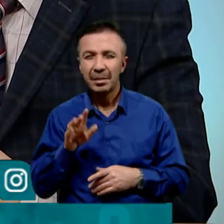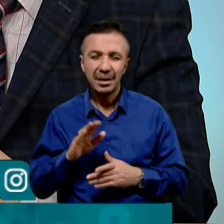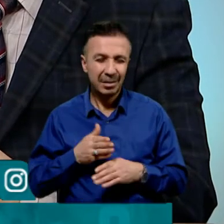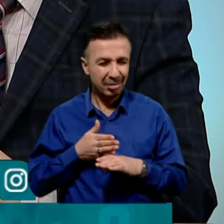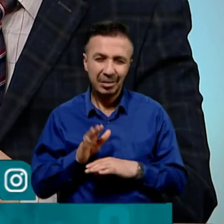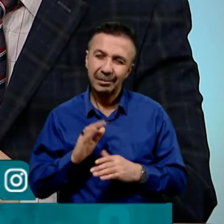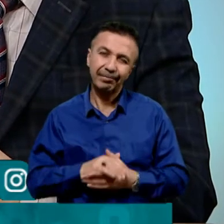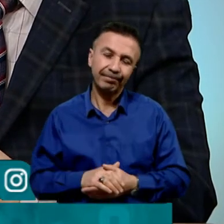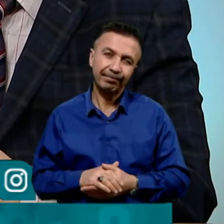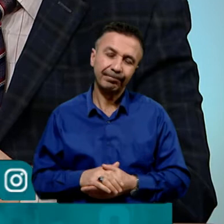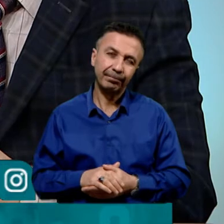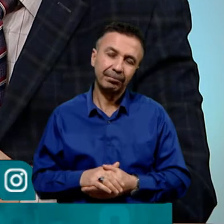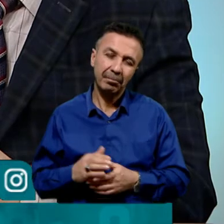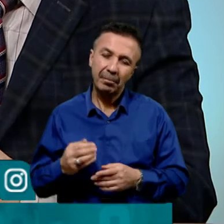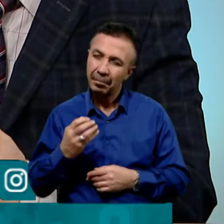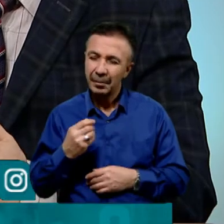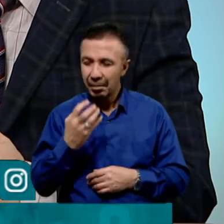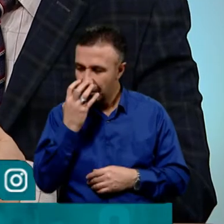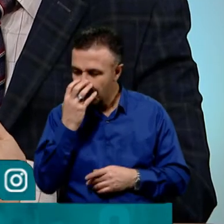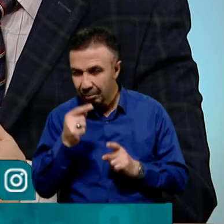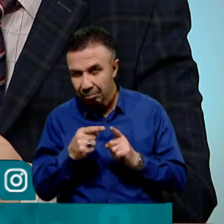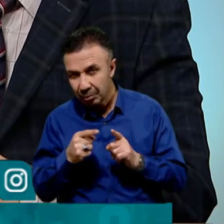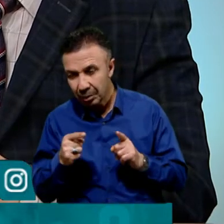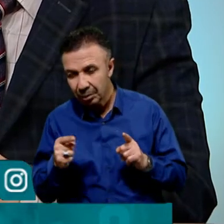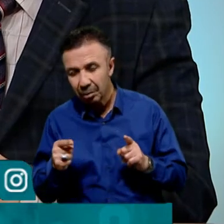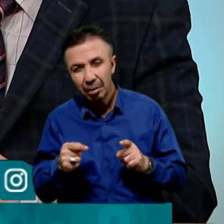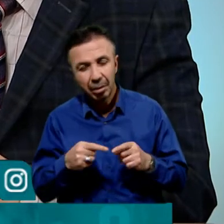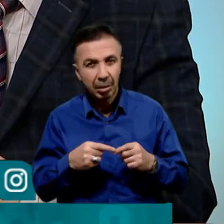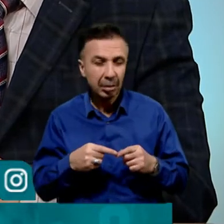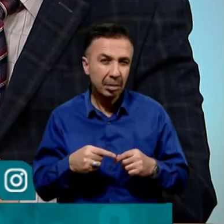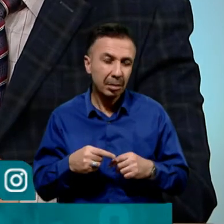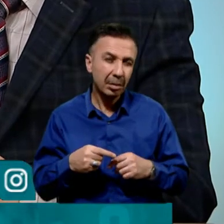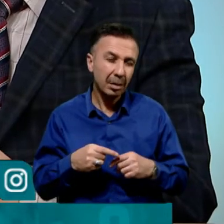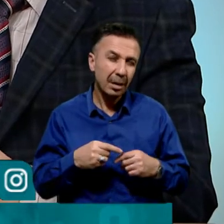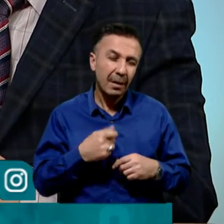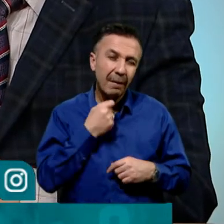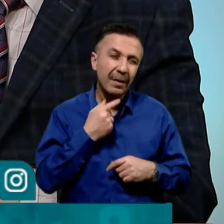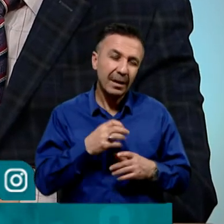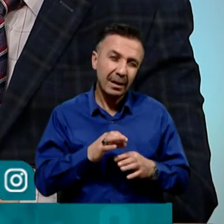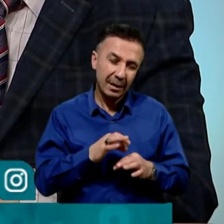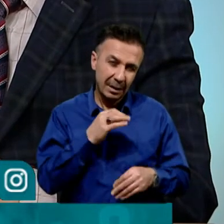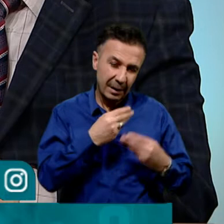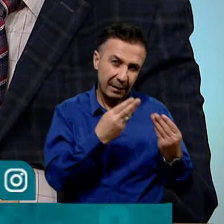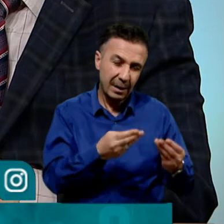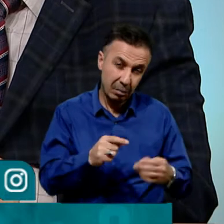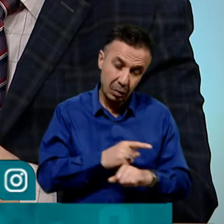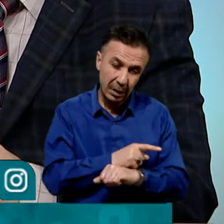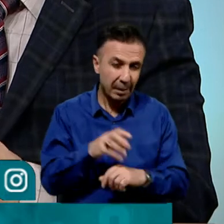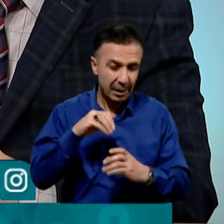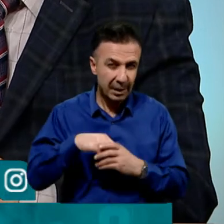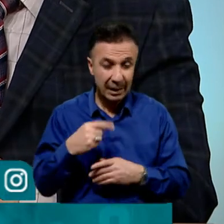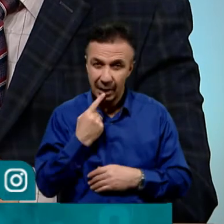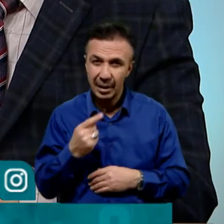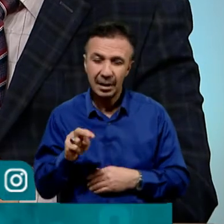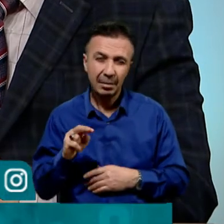doğru olmayabilir. Belli bir süre bekler. Çıkmadı, onu götürüp fakir fukaraya verir. Fakat bu dönem içerisinde eğer dediği